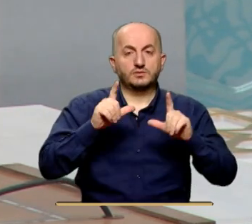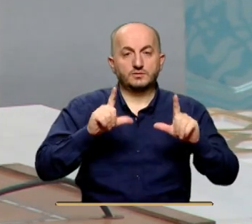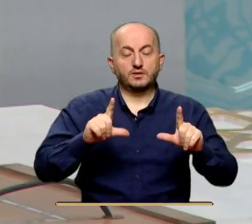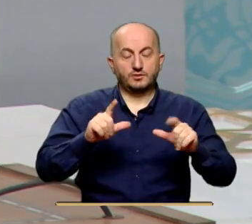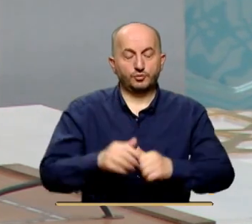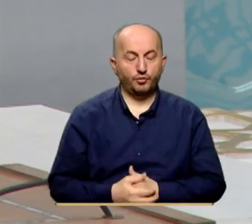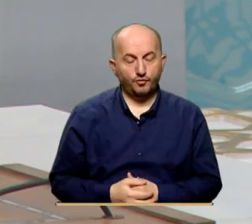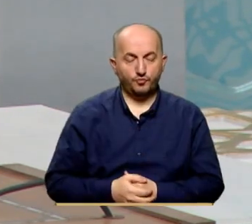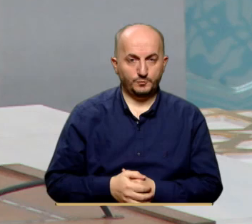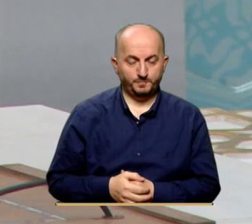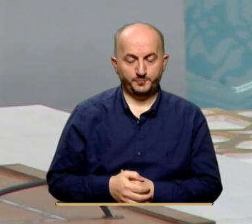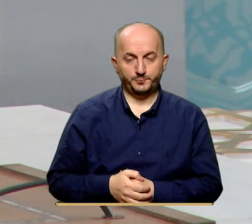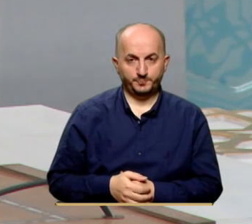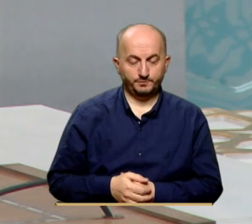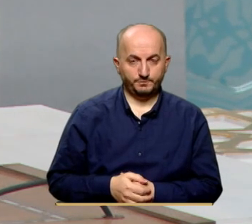kıymetli kardeşlerim.